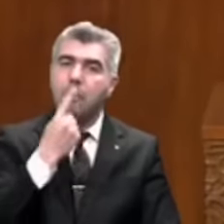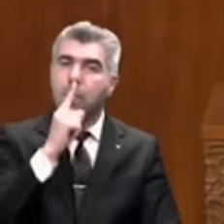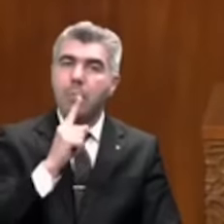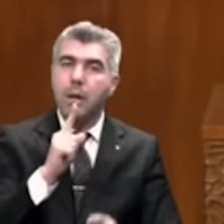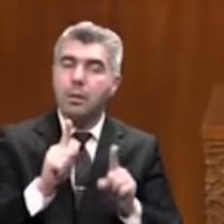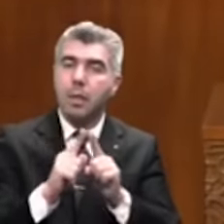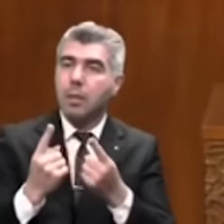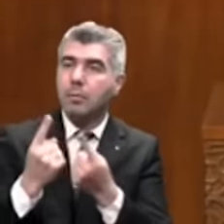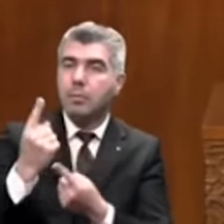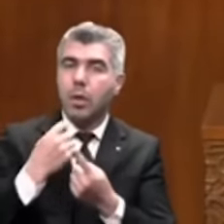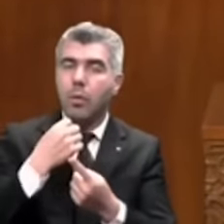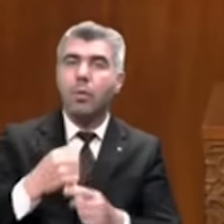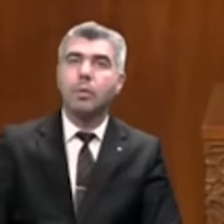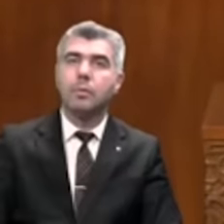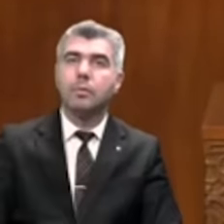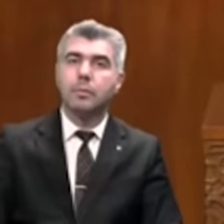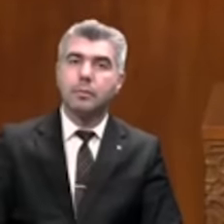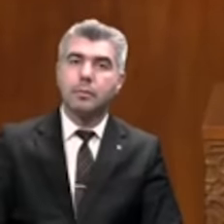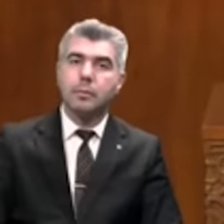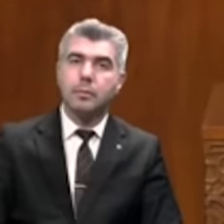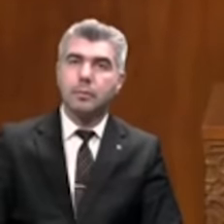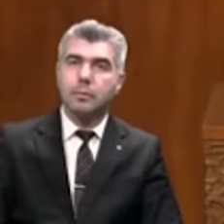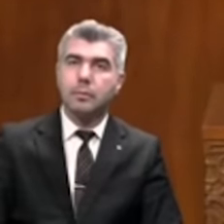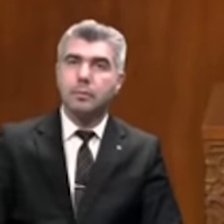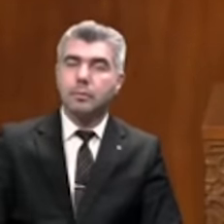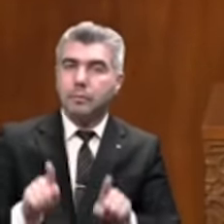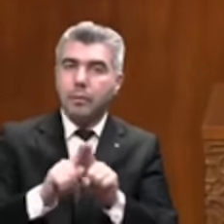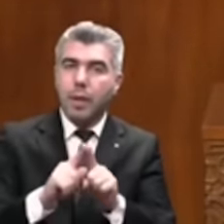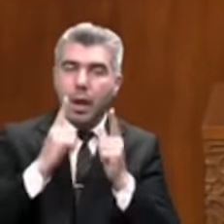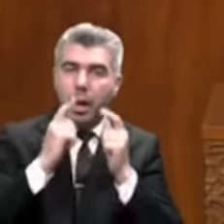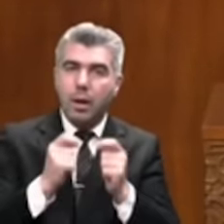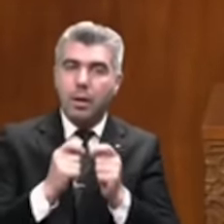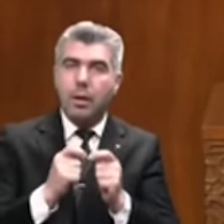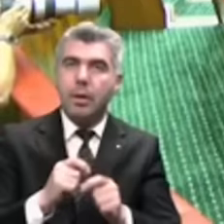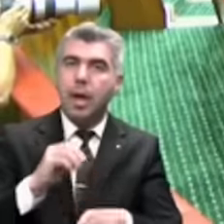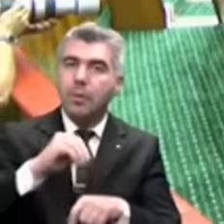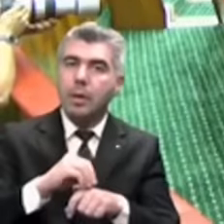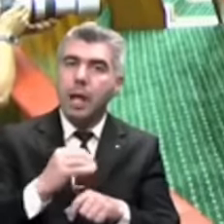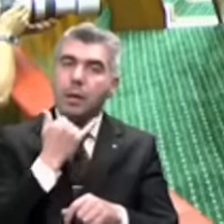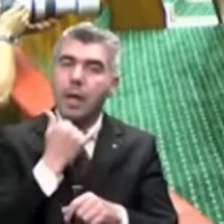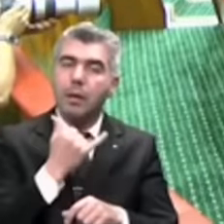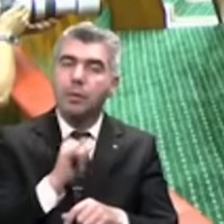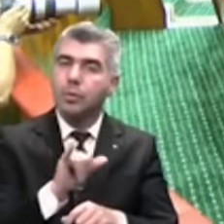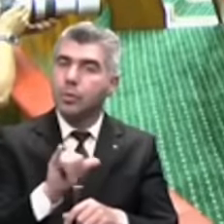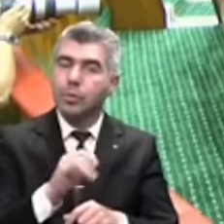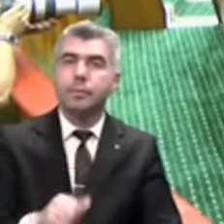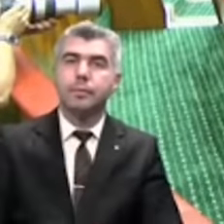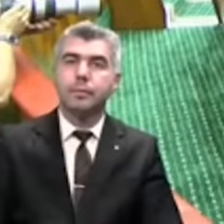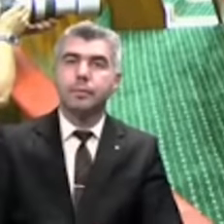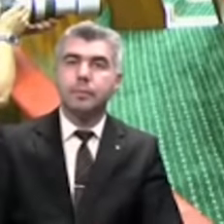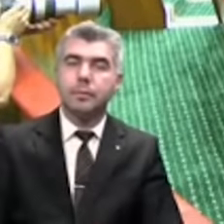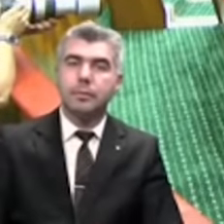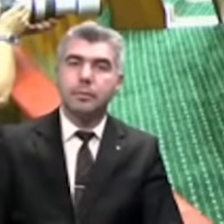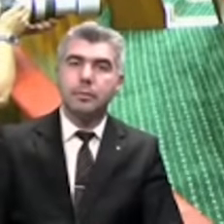الدوله المؤسسات يقولها لنا. ولكن راه ما كنشوف شي غرض اخر، ما كنشوف شي غرض